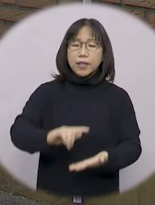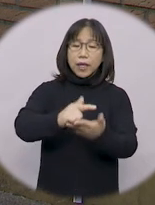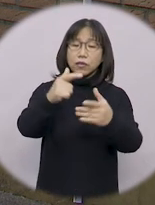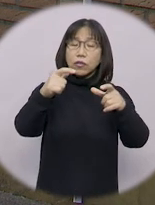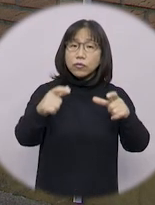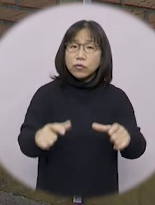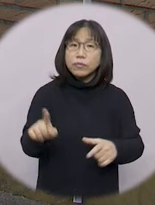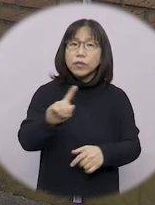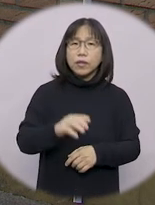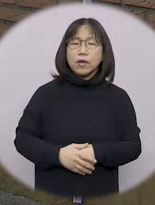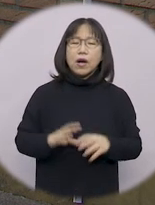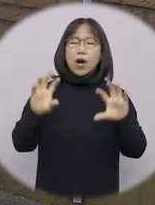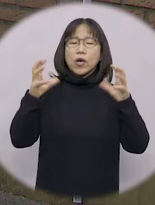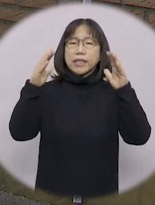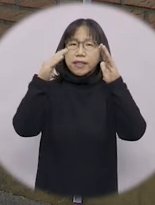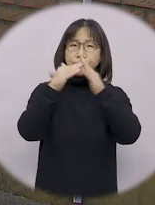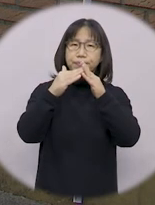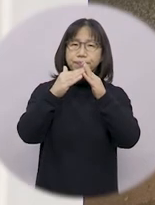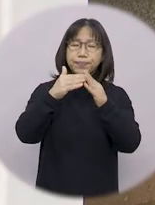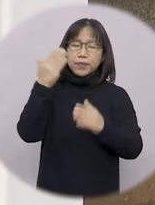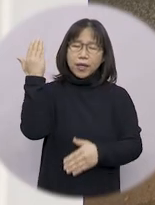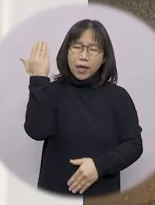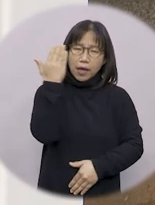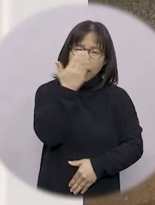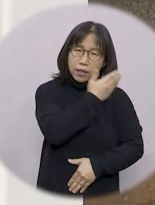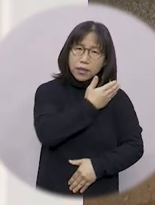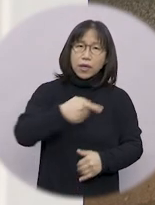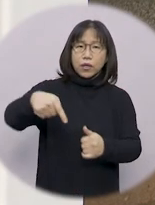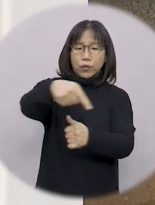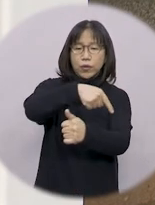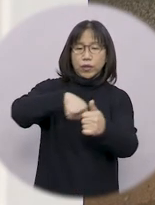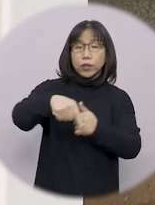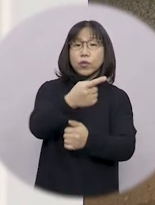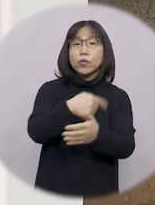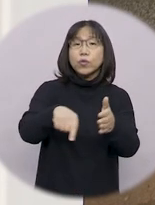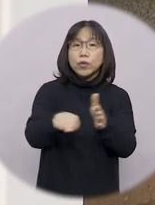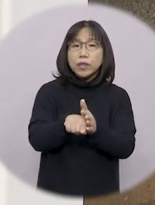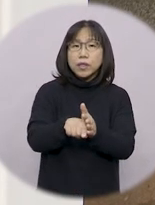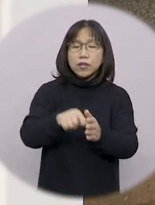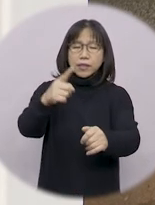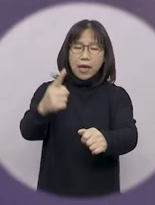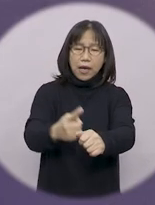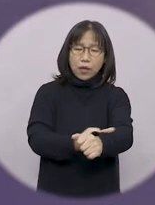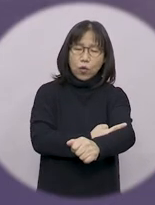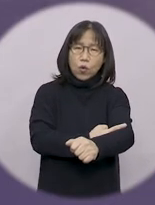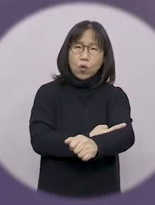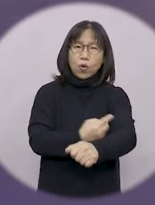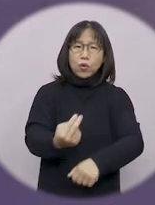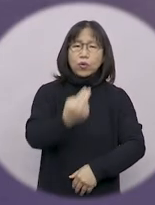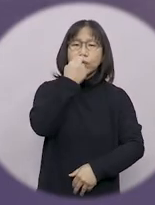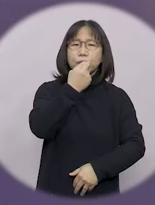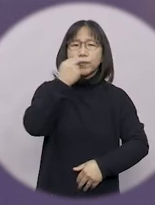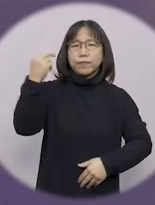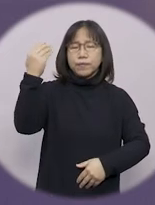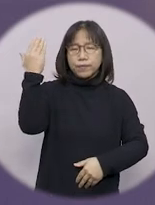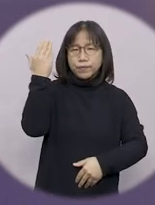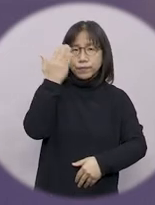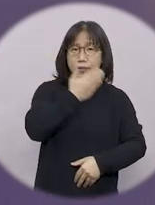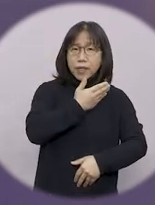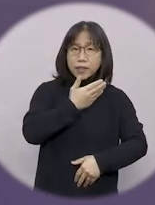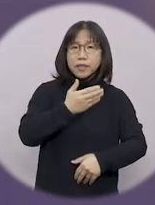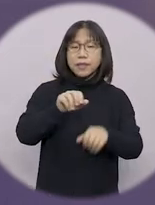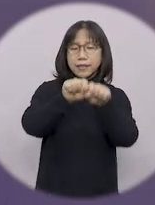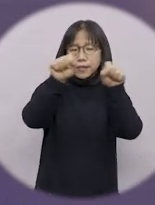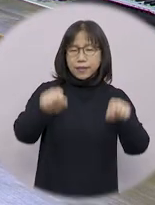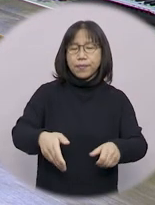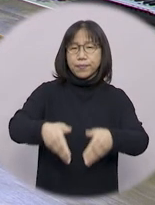강서구는 어린이집 의 쾌적한 실내공기 유지를 위해 자동 공기 정화 시스템 구축에 나섰습니다 먼저 어린